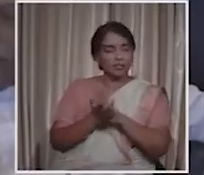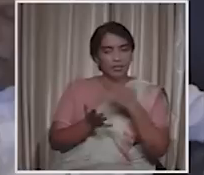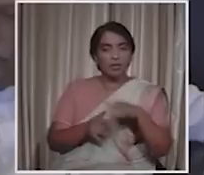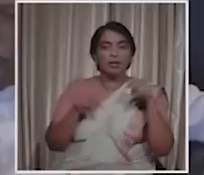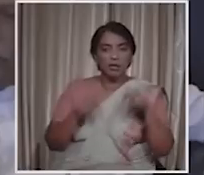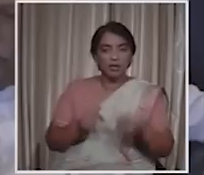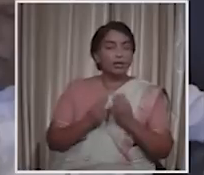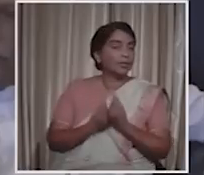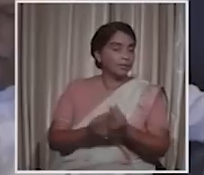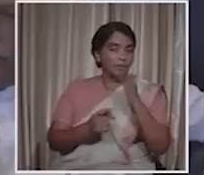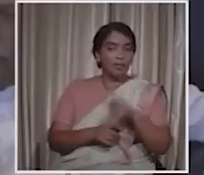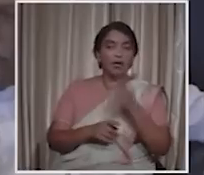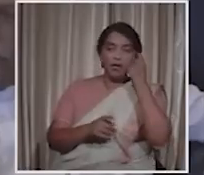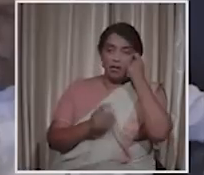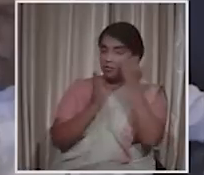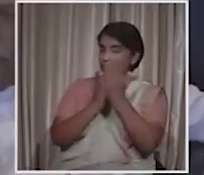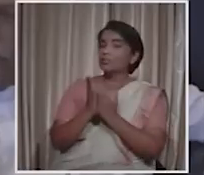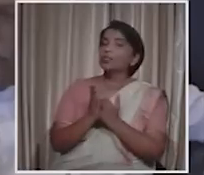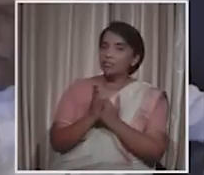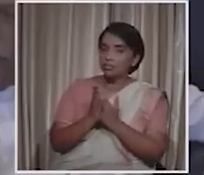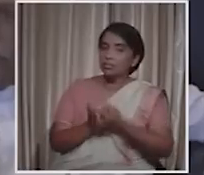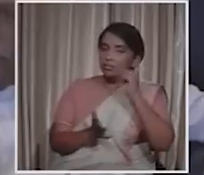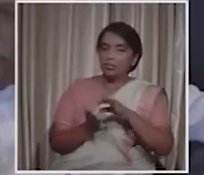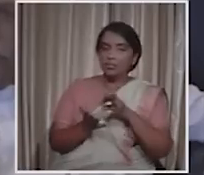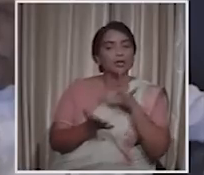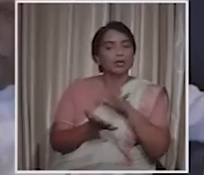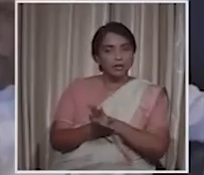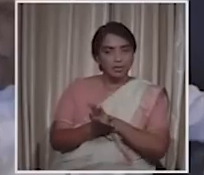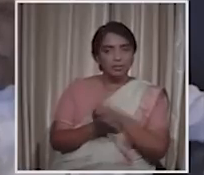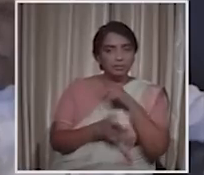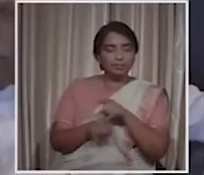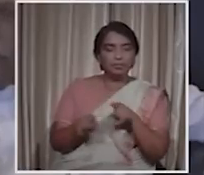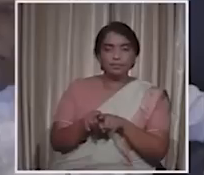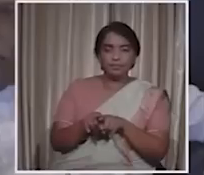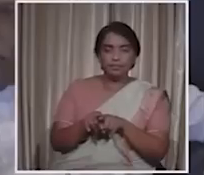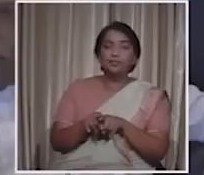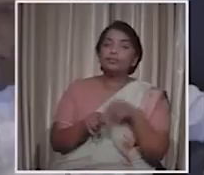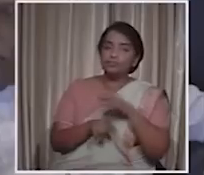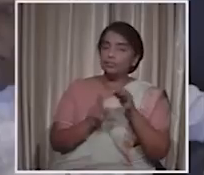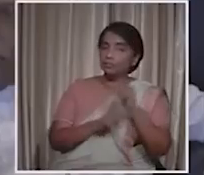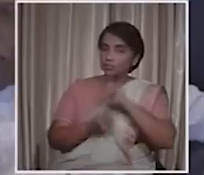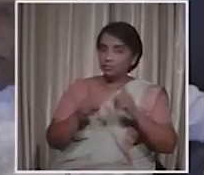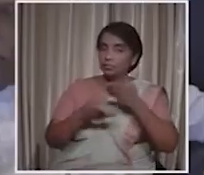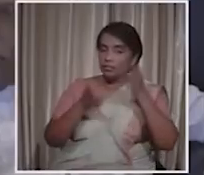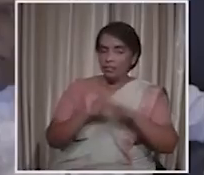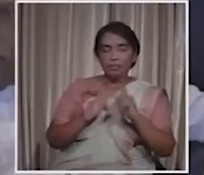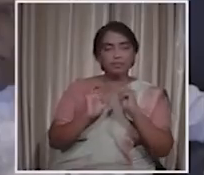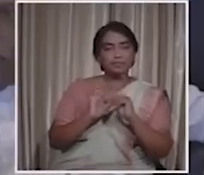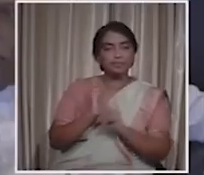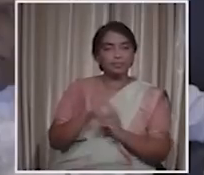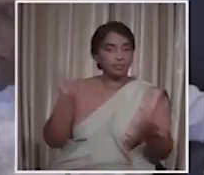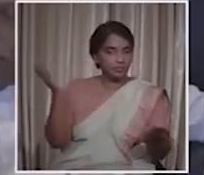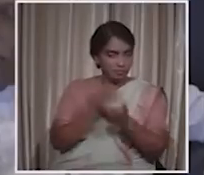අපි කඩිනමින් කළ යුත්තේ මේ යෝජනා පිළිබඳ එකඟත්වයකට පැමිණීම. පාර්ලිමේන්තුවට අවසන් කෙටුම්පත